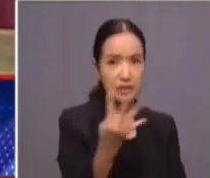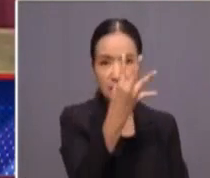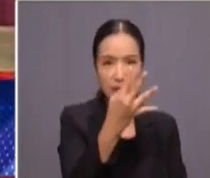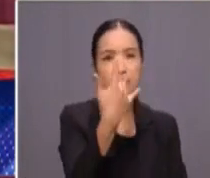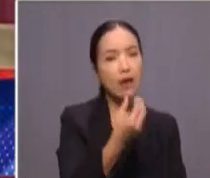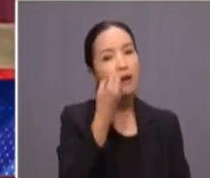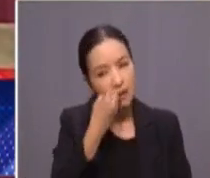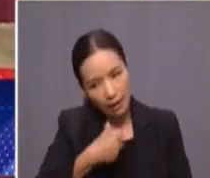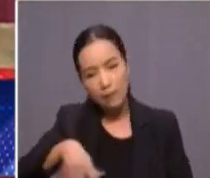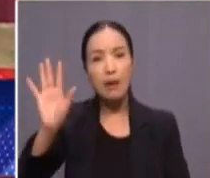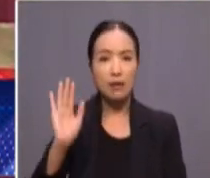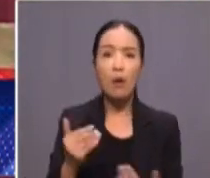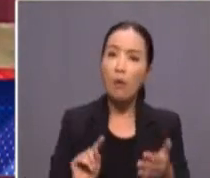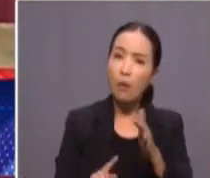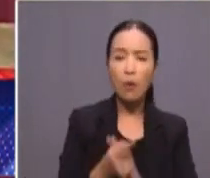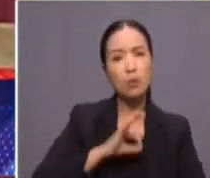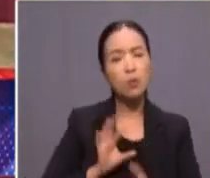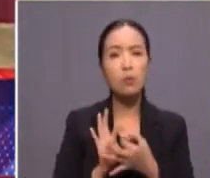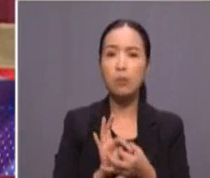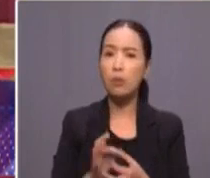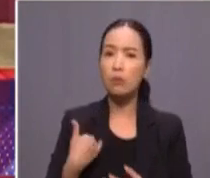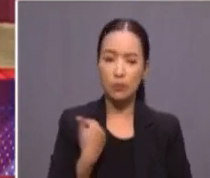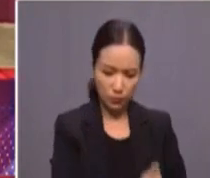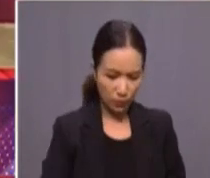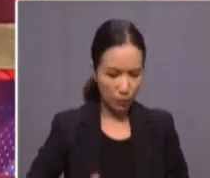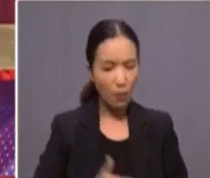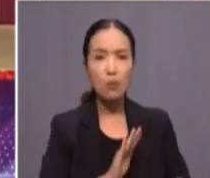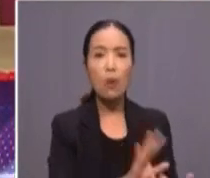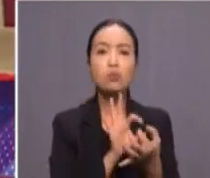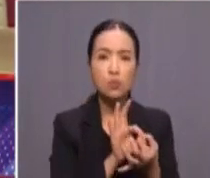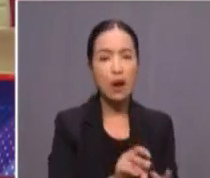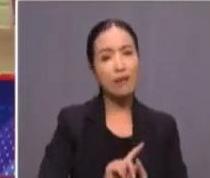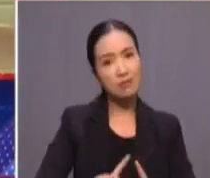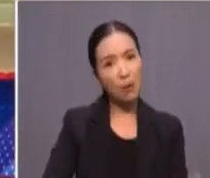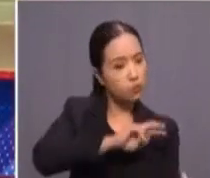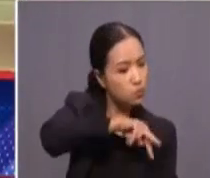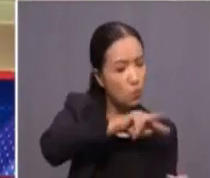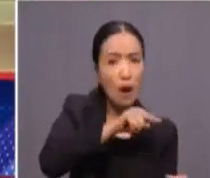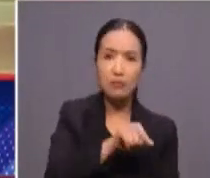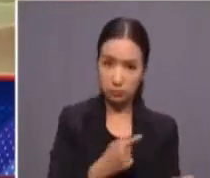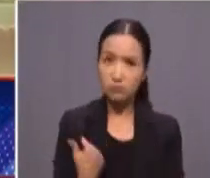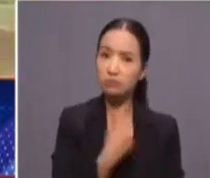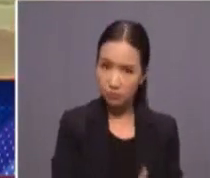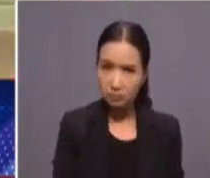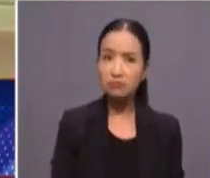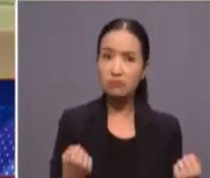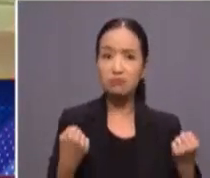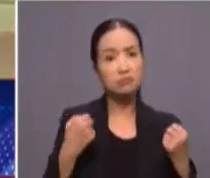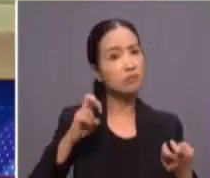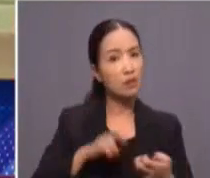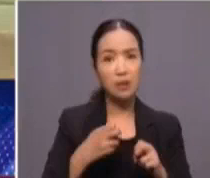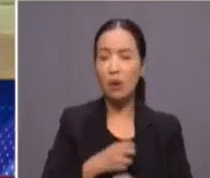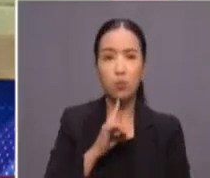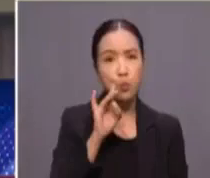ที่พักนะคะก็ยอมรับว่าช่วงแรกรู้สึกกังวลกับสุขภาพของคนไข้แต่พอตรวจแล้วก็เห็นกับตาว่าคนไข้ในแข็งแรงไม่น่าจะมี